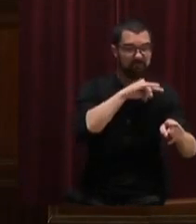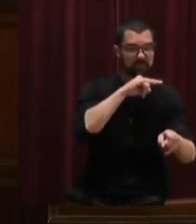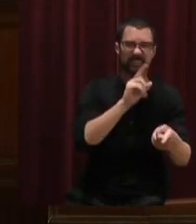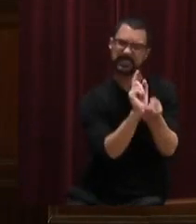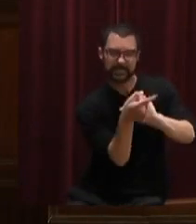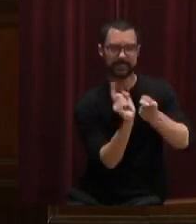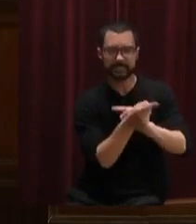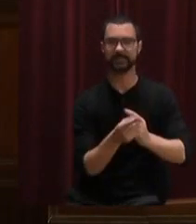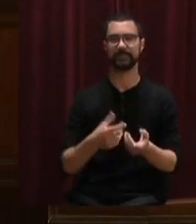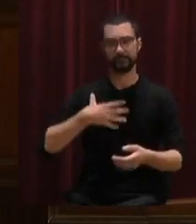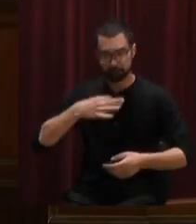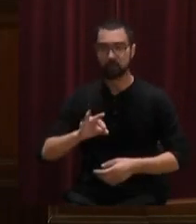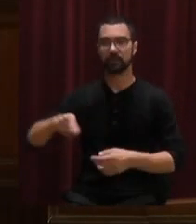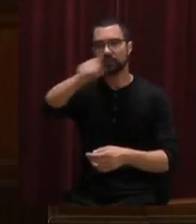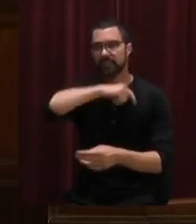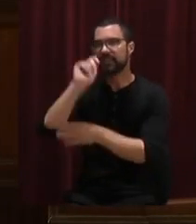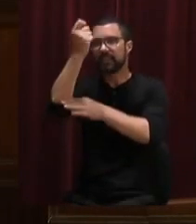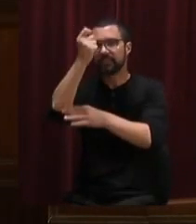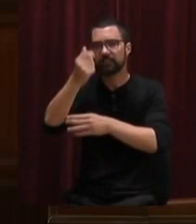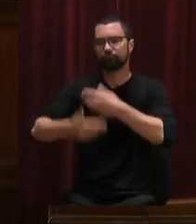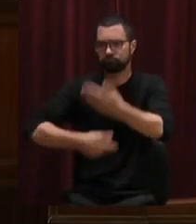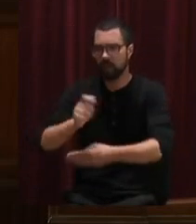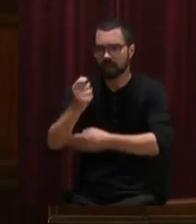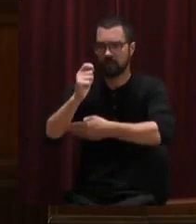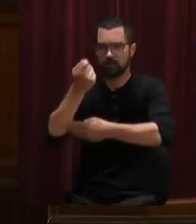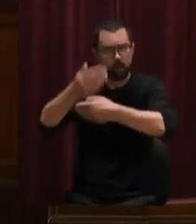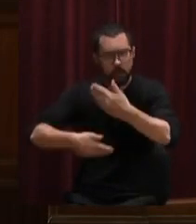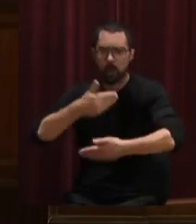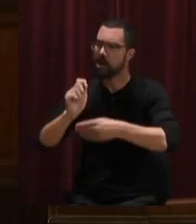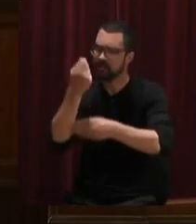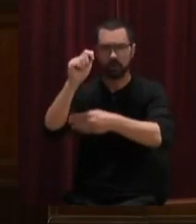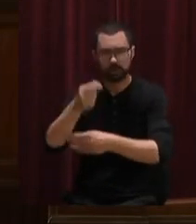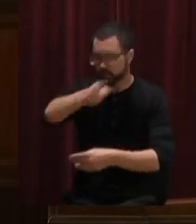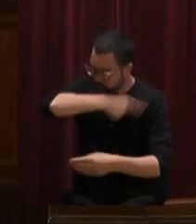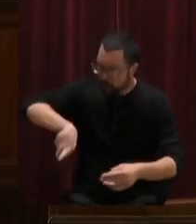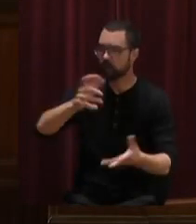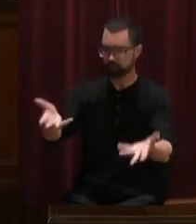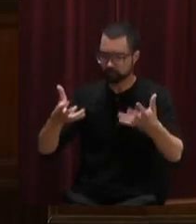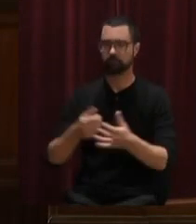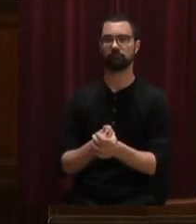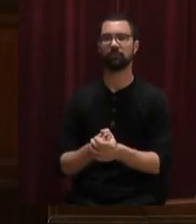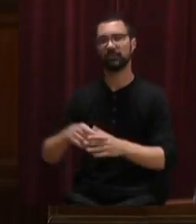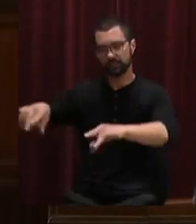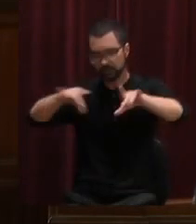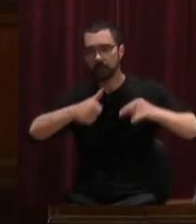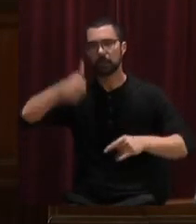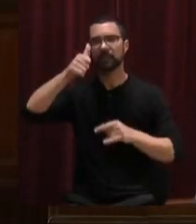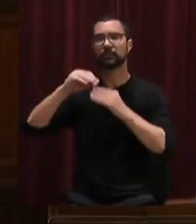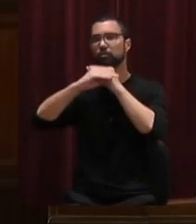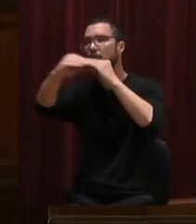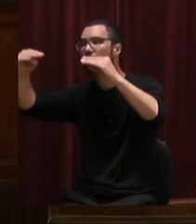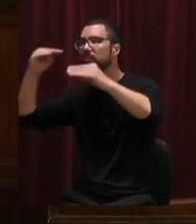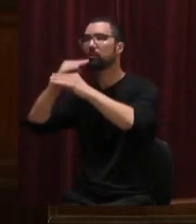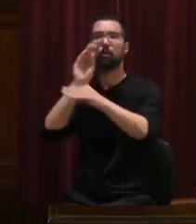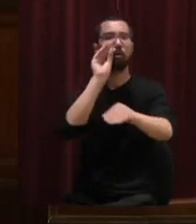econòmic d'èxit constant i sobretot compartit. Per seguir perfilant unes illes encara més sostenibles, amb més respecte pel medi ambient i més cura